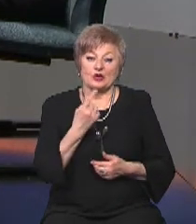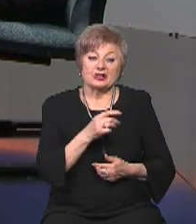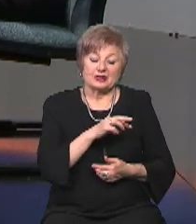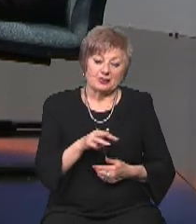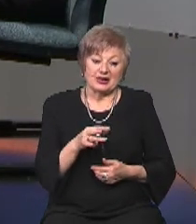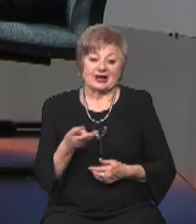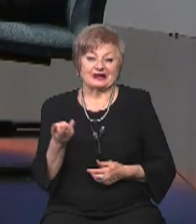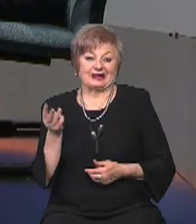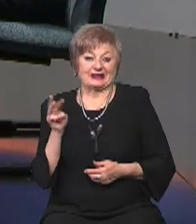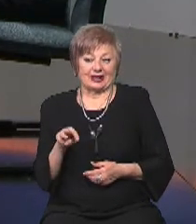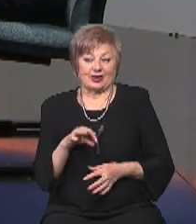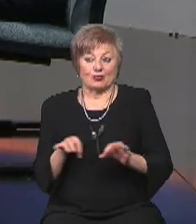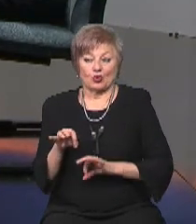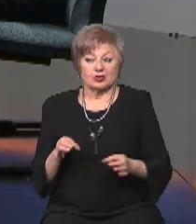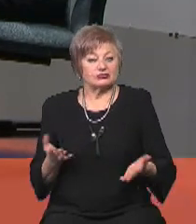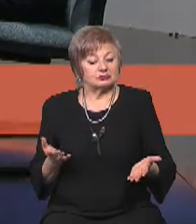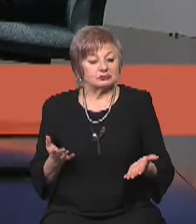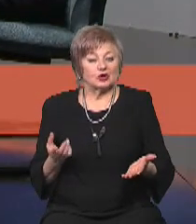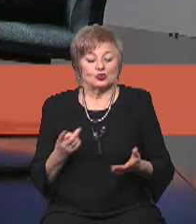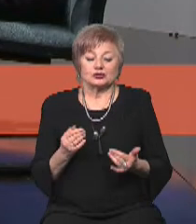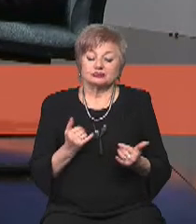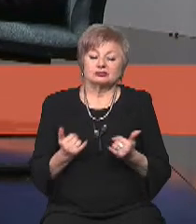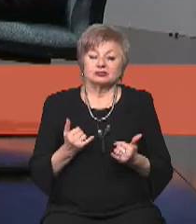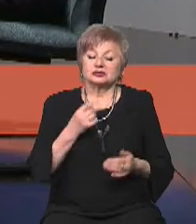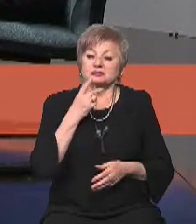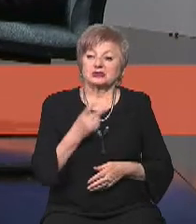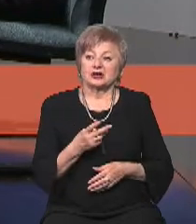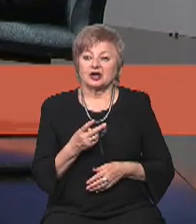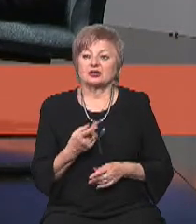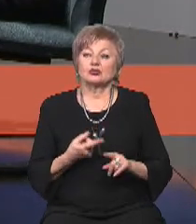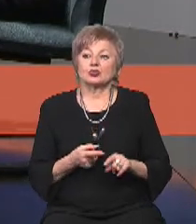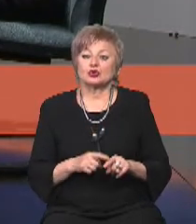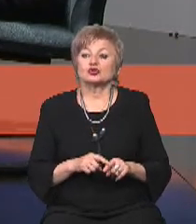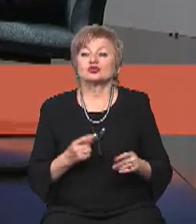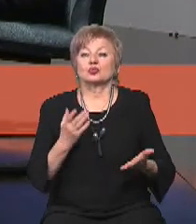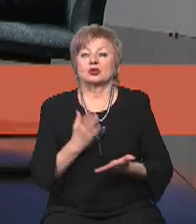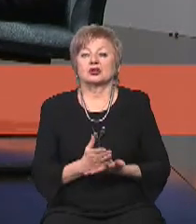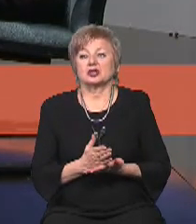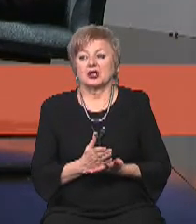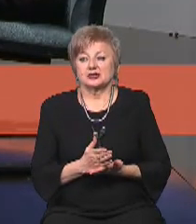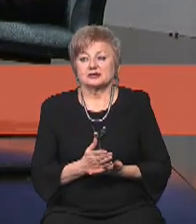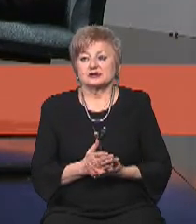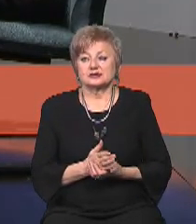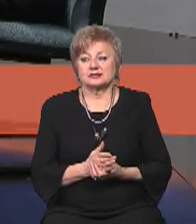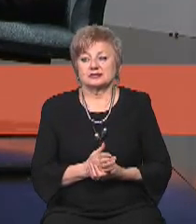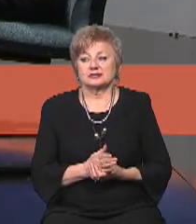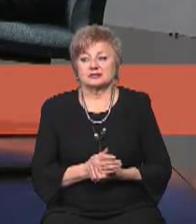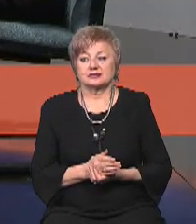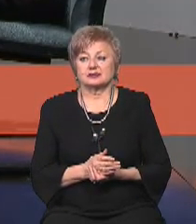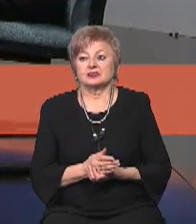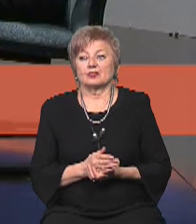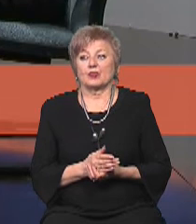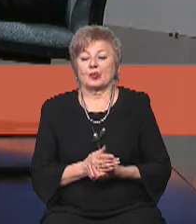3 проєкти, тут потрібно коректно дивитись на цю статистику, тому що є певні, все ж таки,